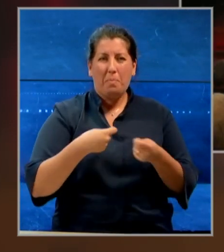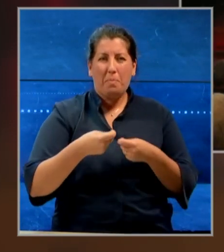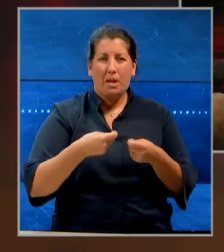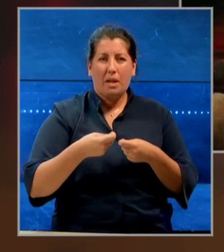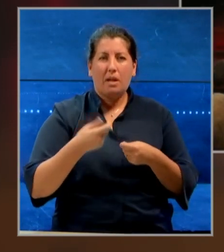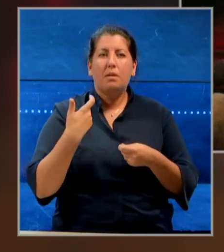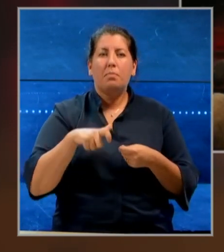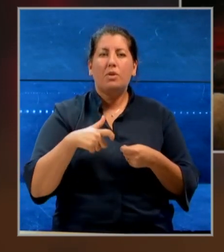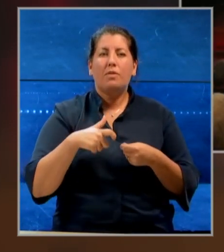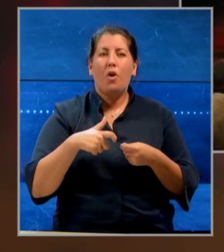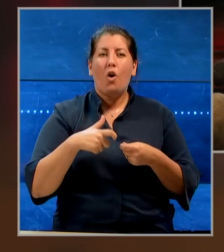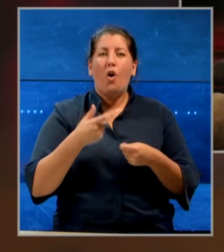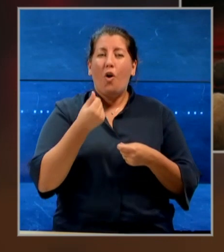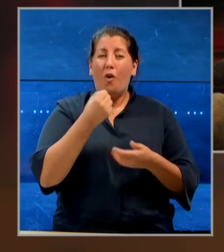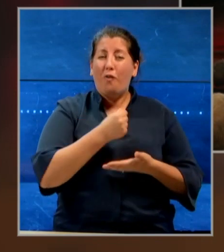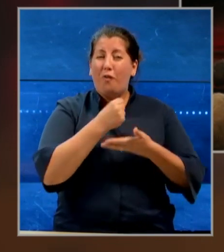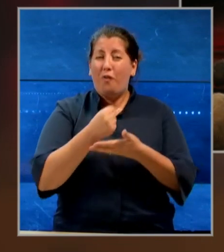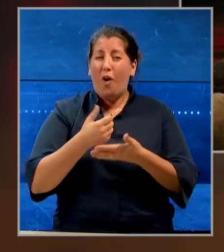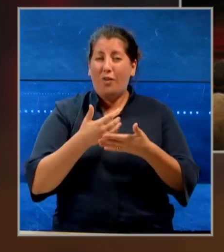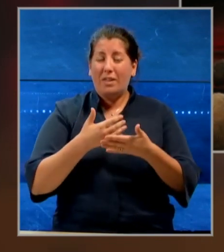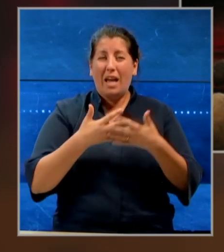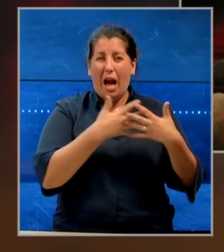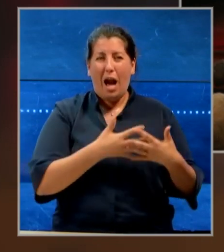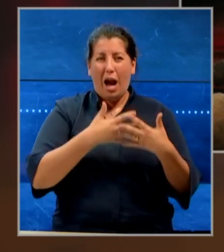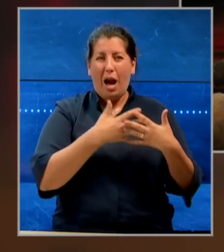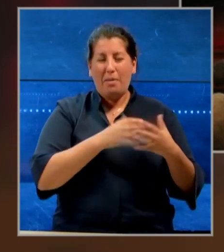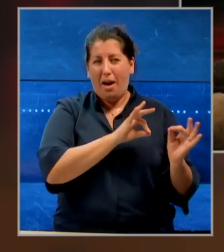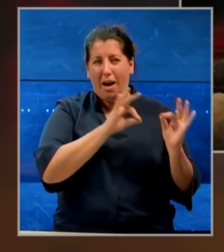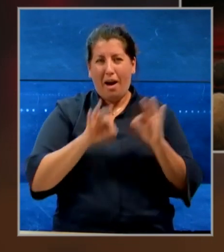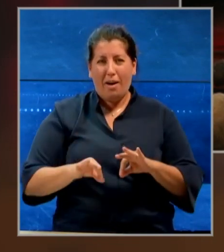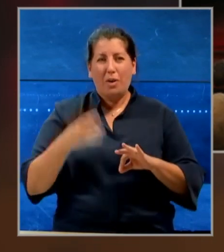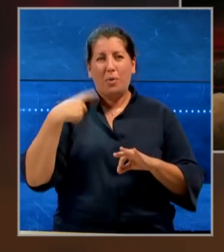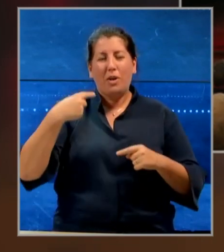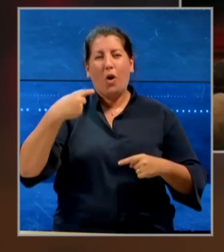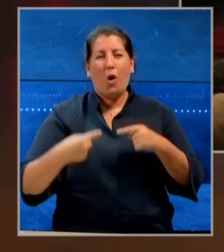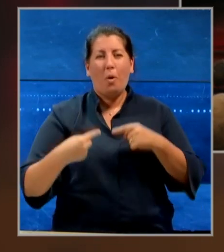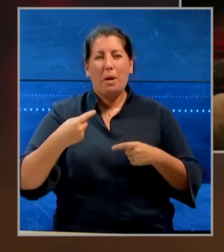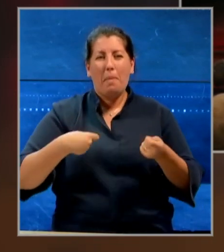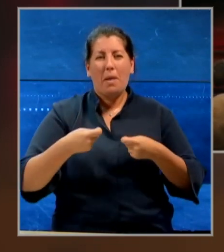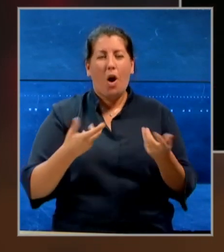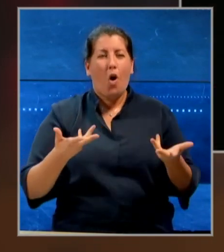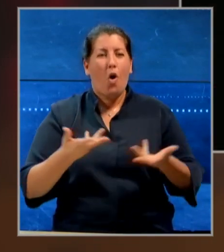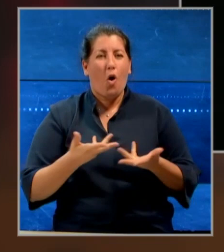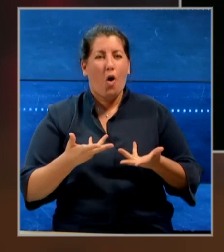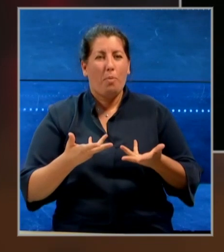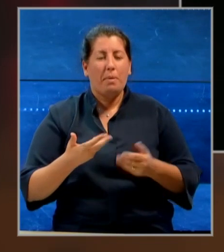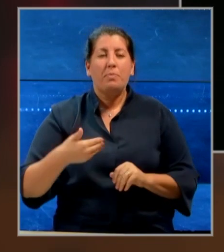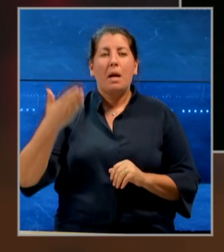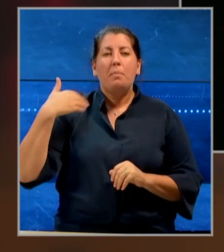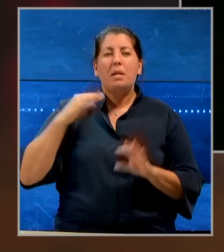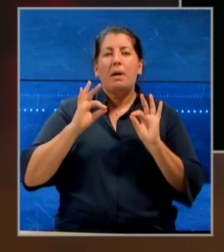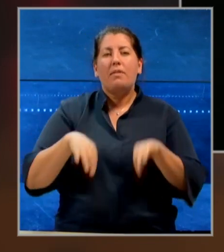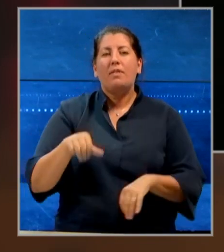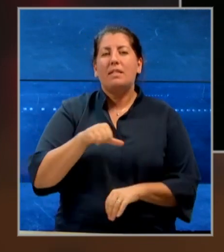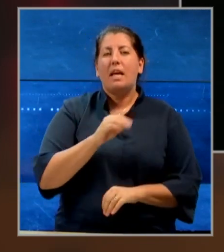arrivati gli americani ai fondi, quindi come si compete con certe squadre nel mercato? Oramai la Serie B, una volta arrivava in Serie B e riusciva